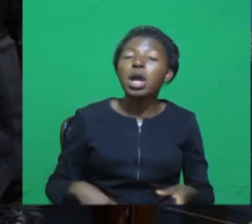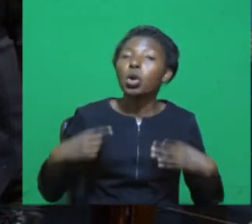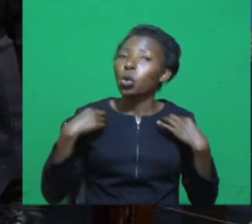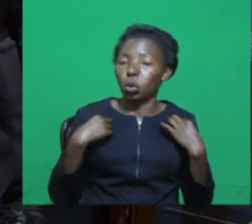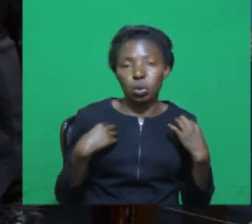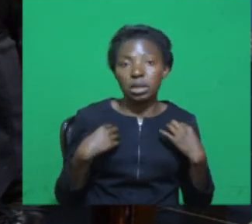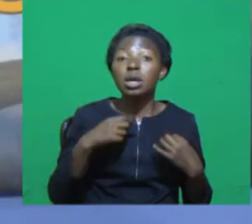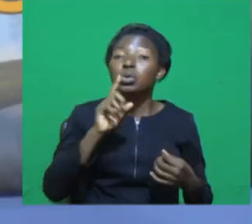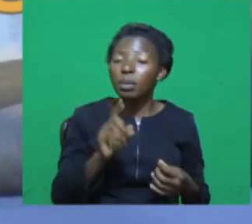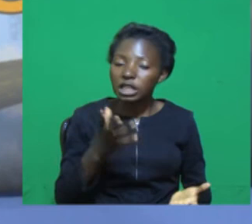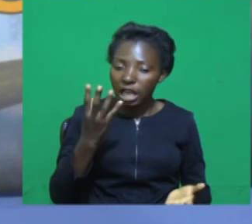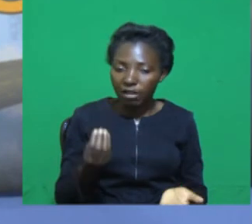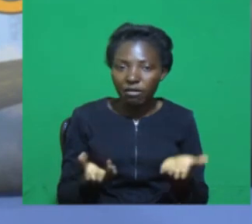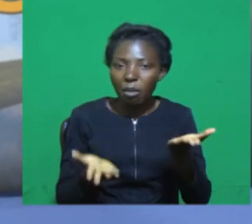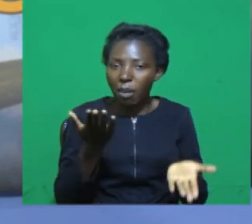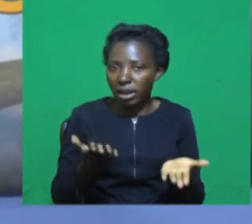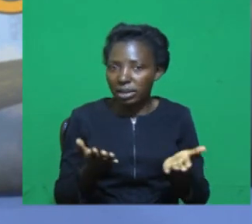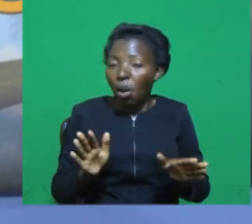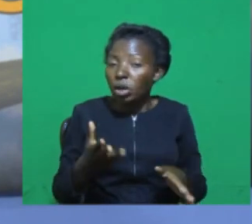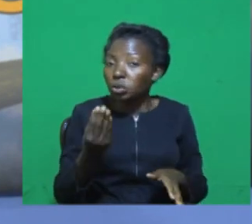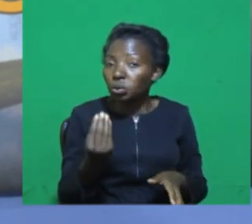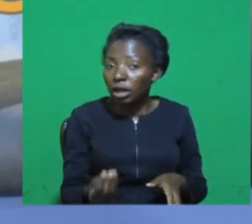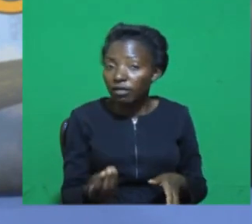balance inodiwa pane zvaunowana